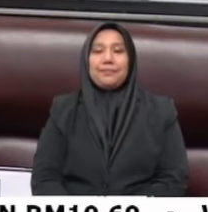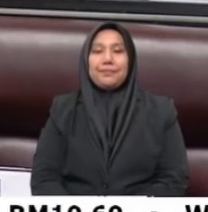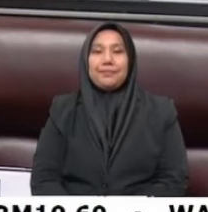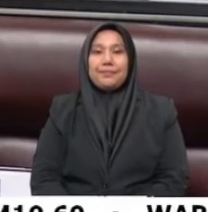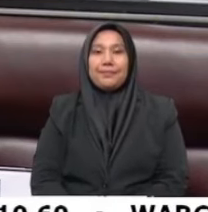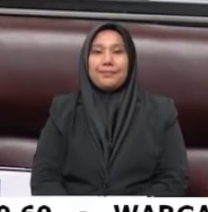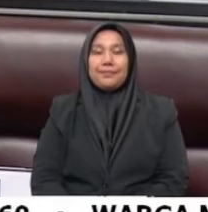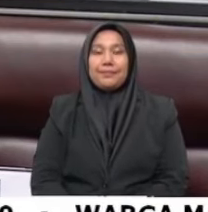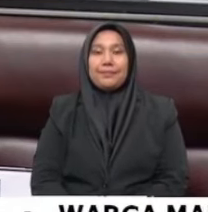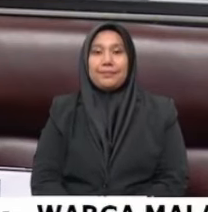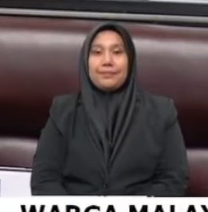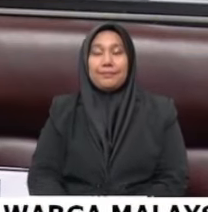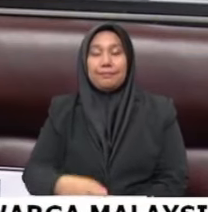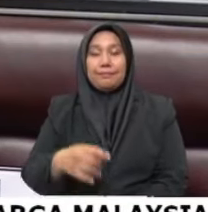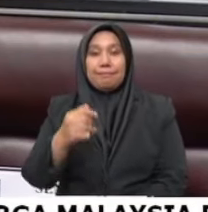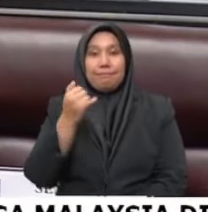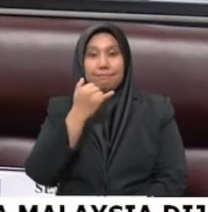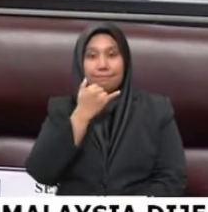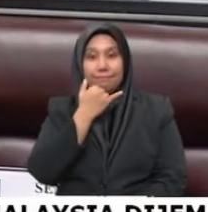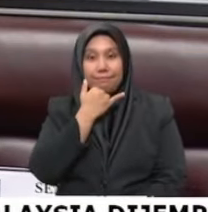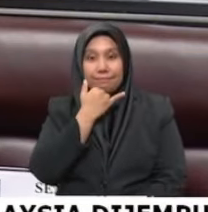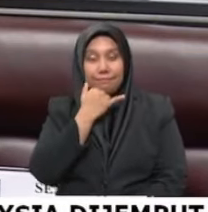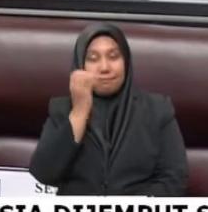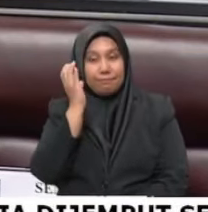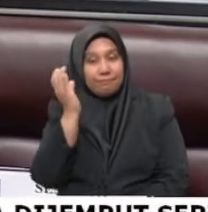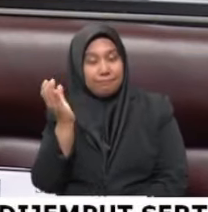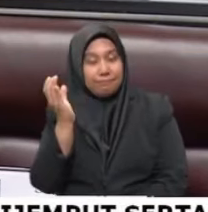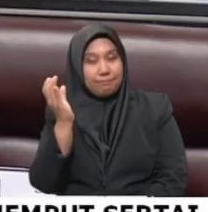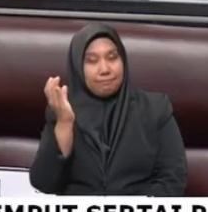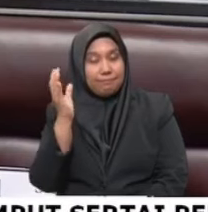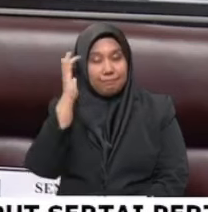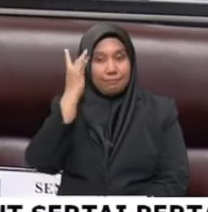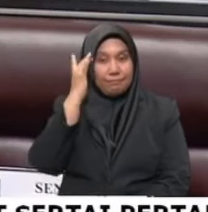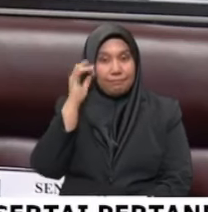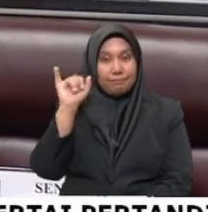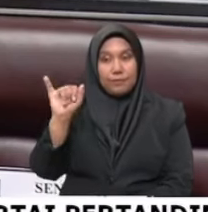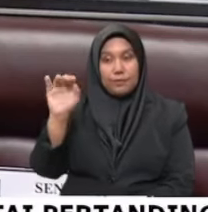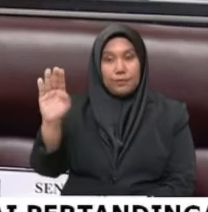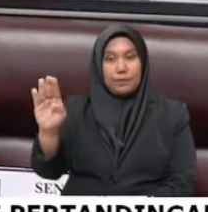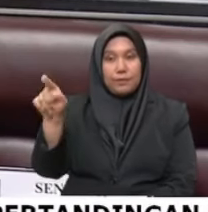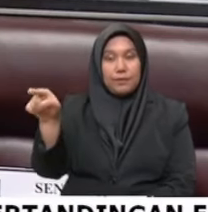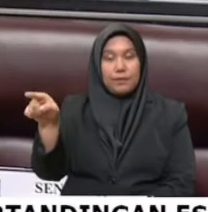saya salah dengar ke saya tak tahu, YB Menteri kata akan siap